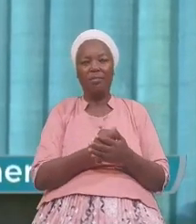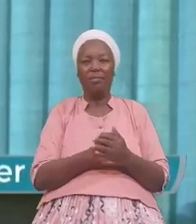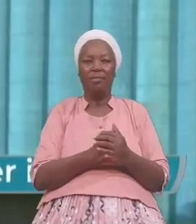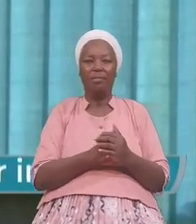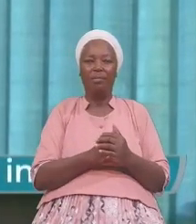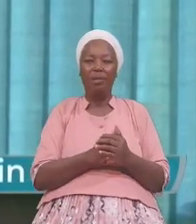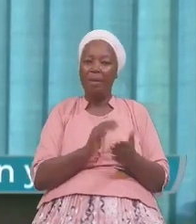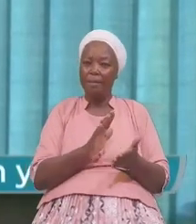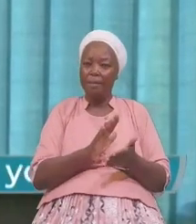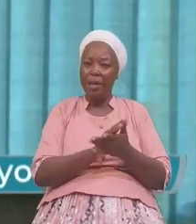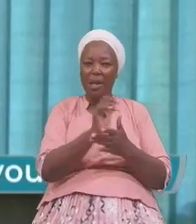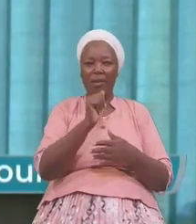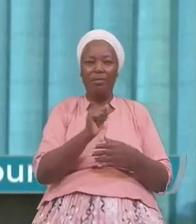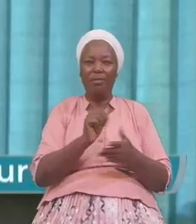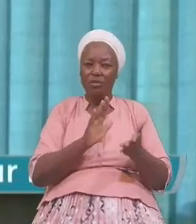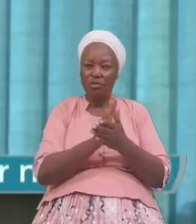Croyez.